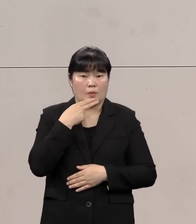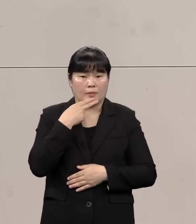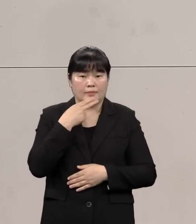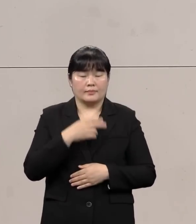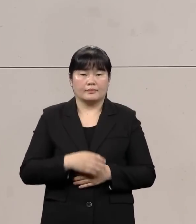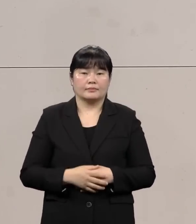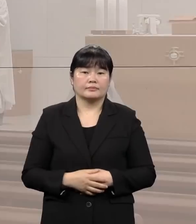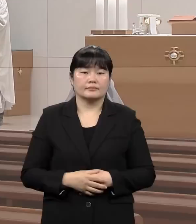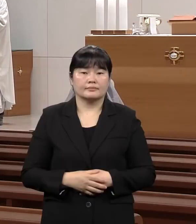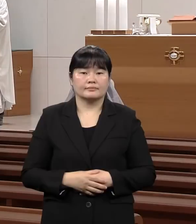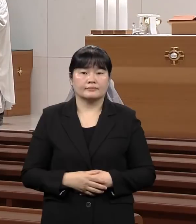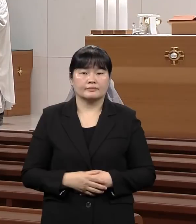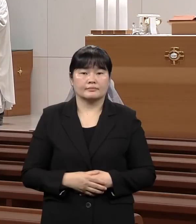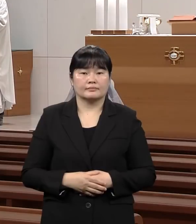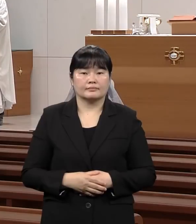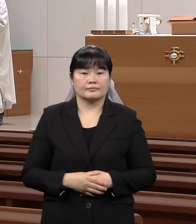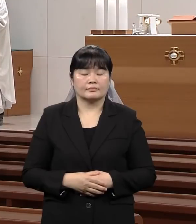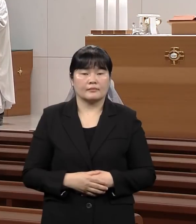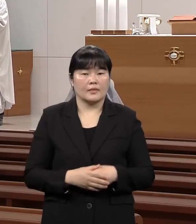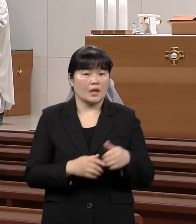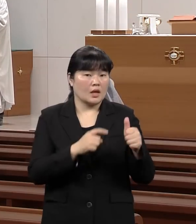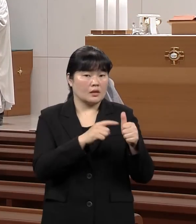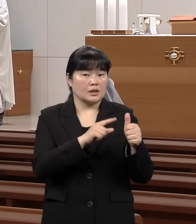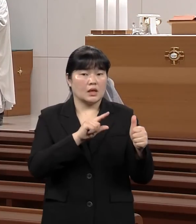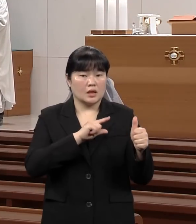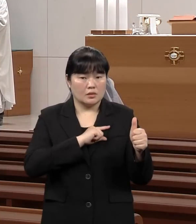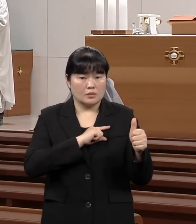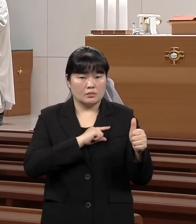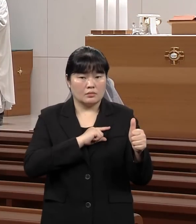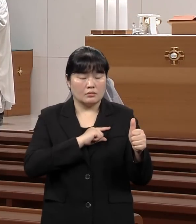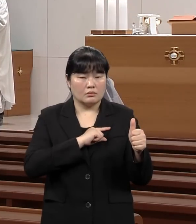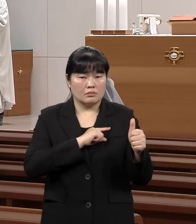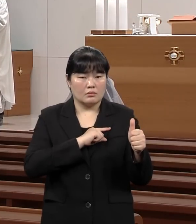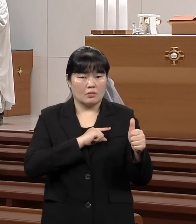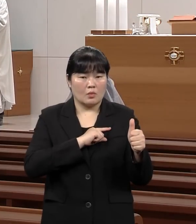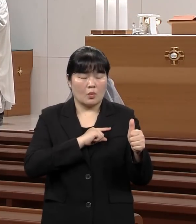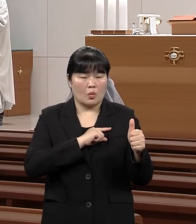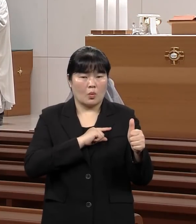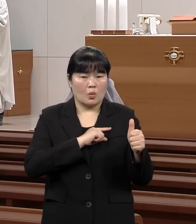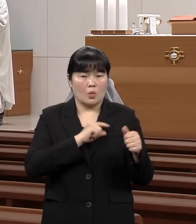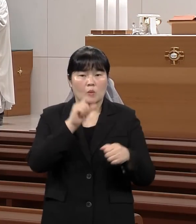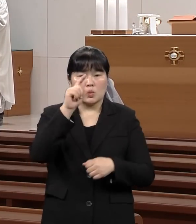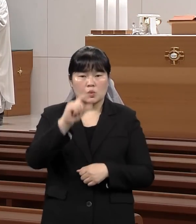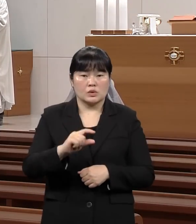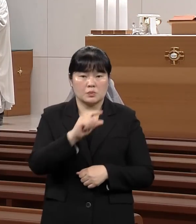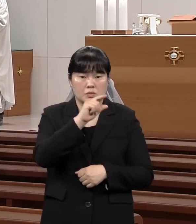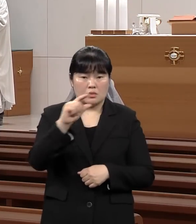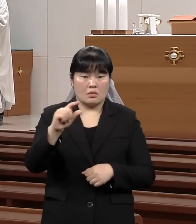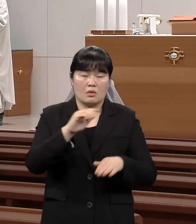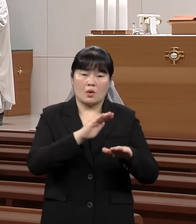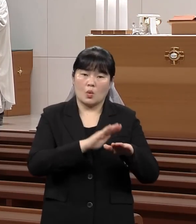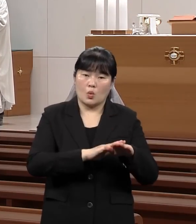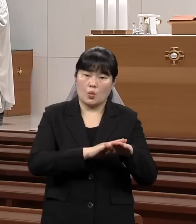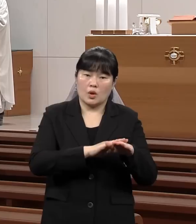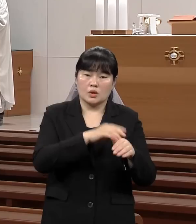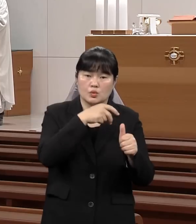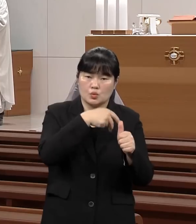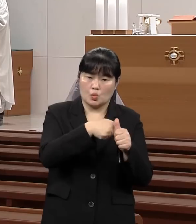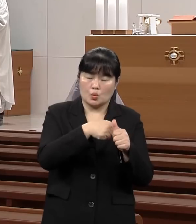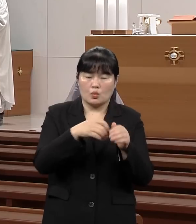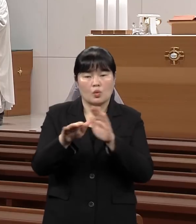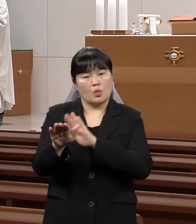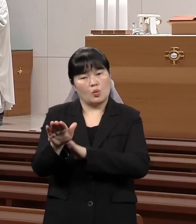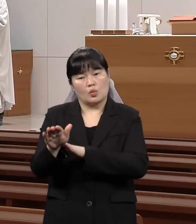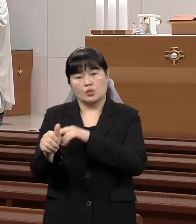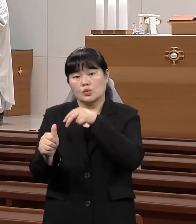않습니다 이름도 십자가에 매달린 것도 왼쪽인지 오른쪽인지